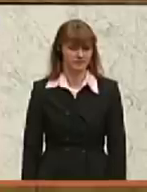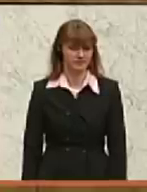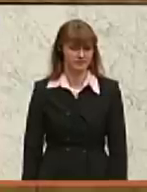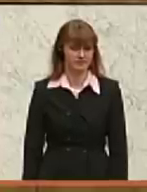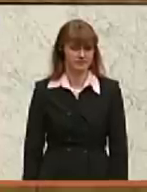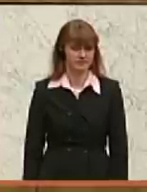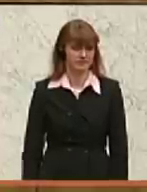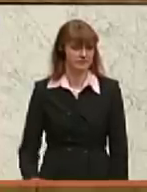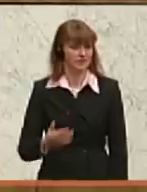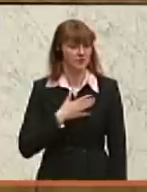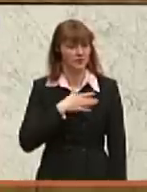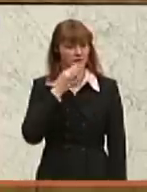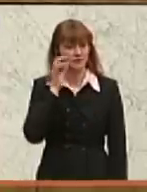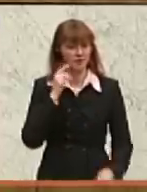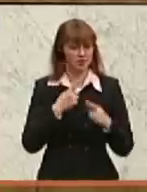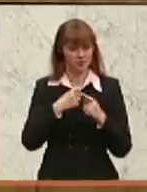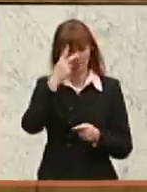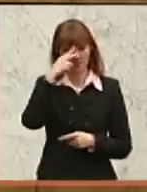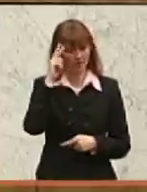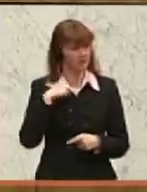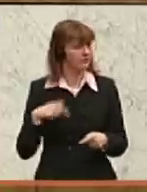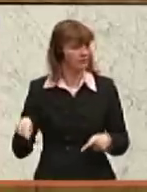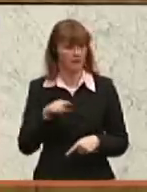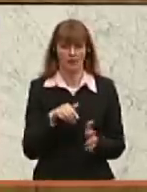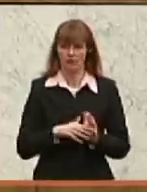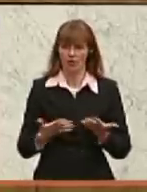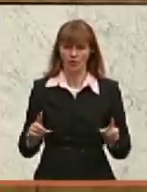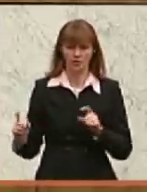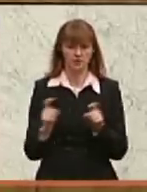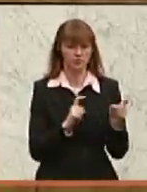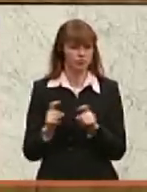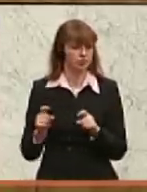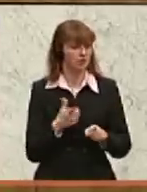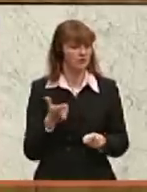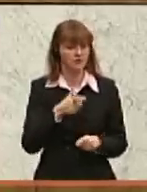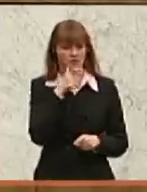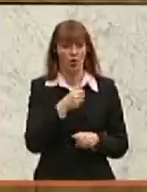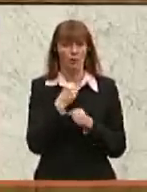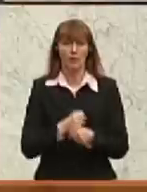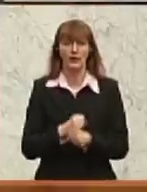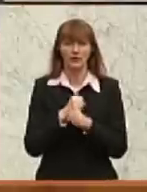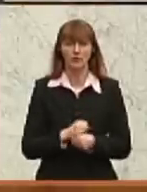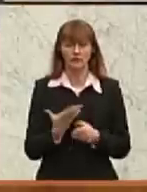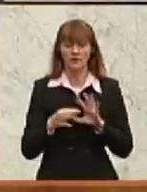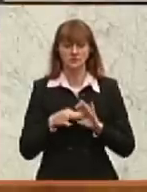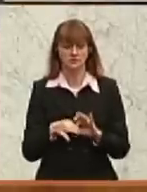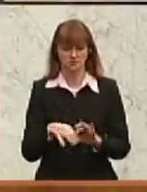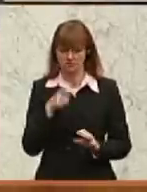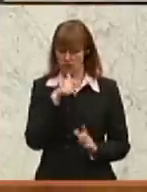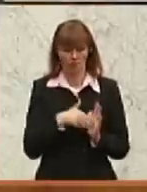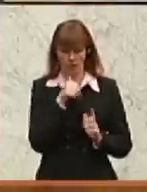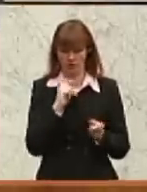Meine Damen und Herren, wir brauchen jetzt nicht darüber diskutieren, in welchem Zusammenhang dieses Wort verwendet wurde. Die